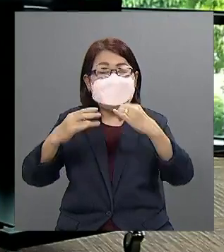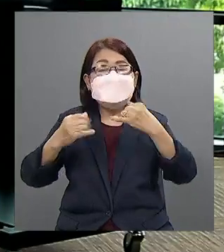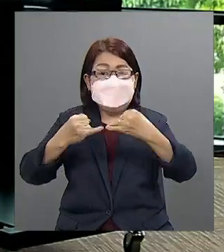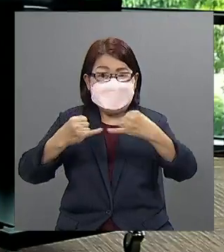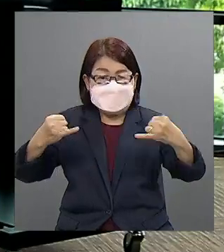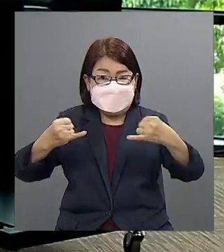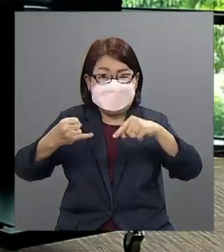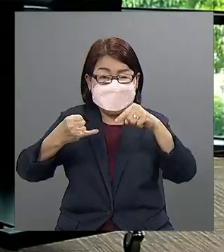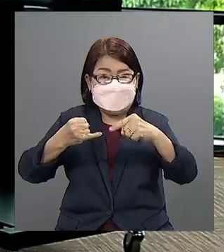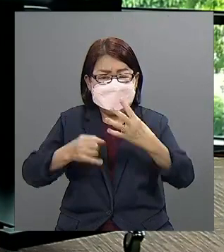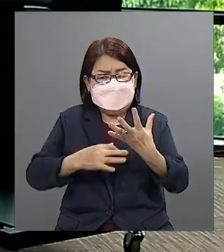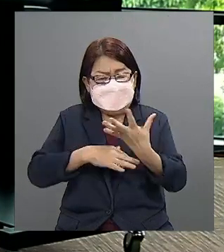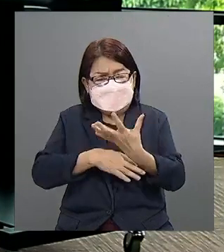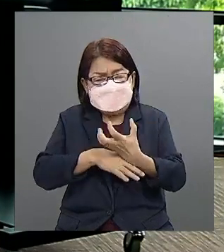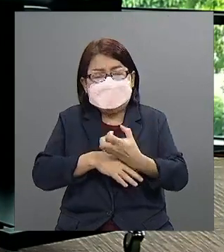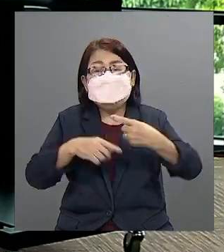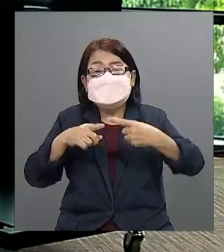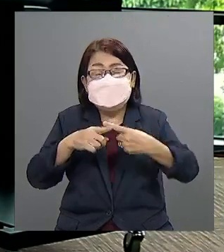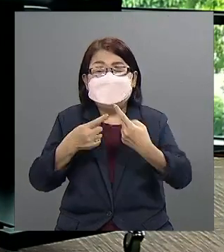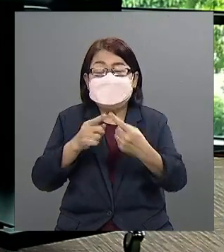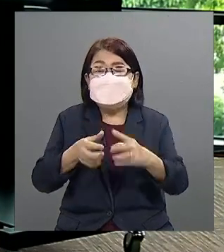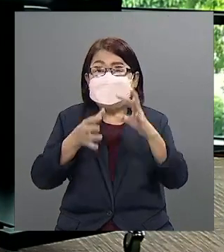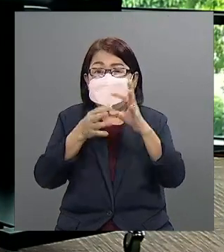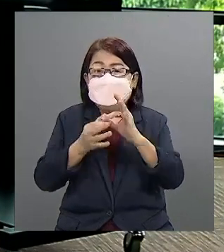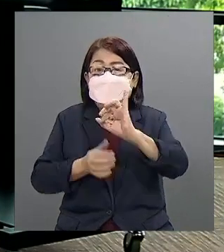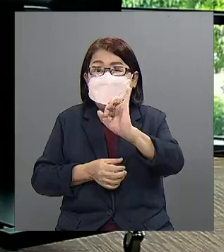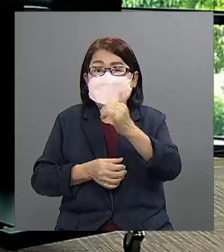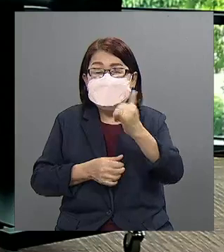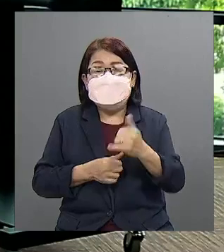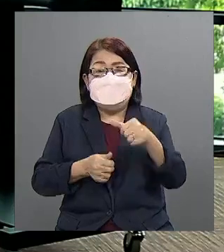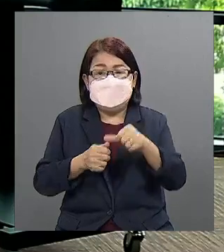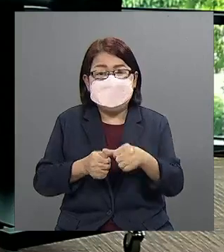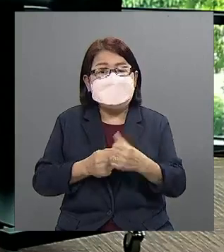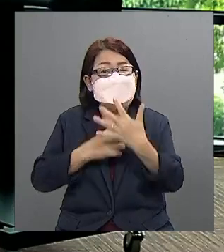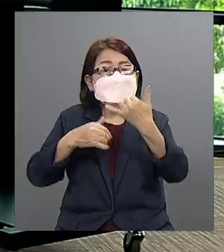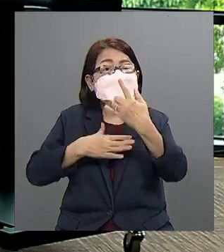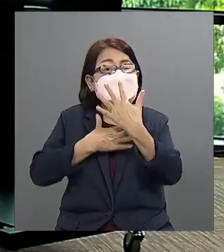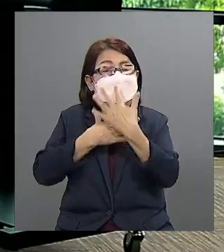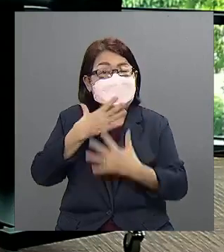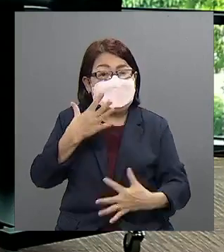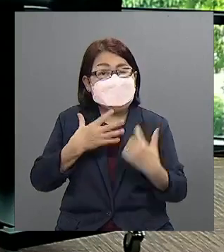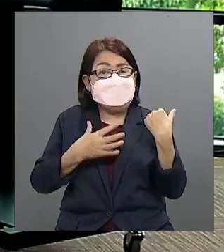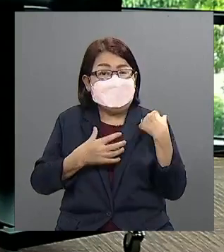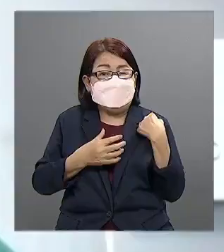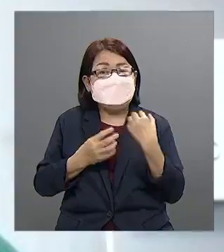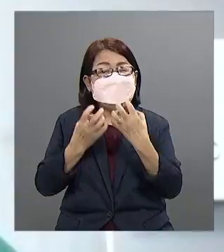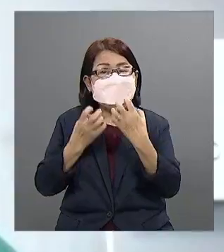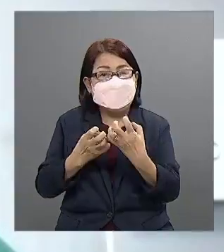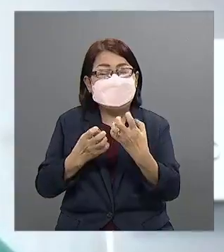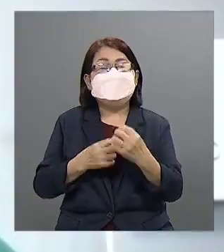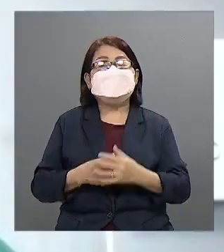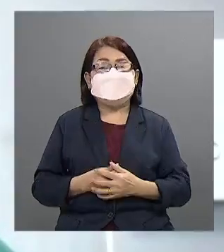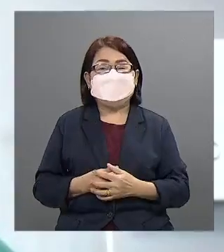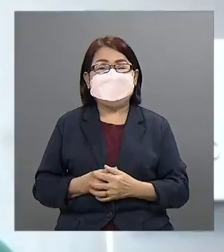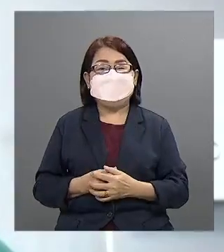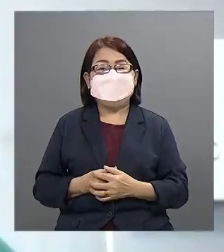ในเรื่องของเลือดเลยเนี่ยก็อาจจะมีภาวะการแข็งตัวของเลือดที่ผิดปกติแล้วเกิดพวกลิ่มเลือดอุดตันอะไรอย่างนี้นะคะหรือว่